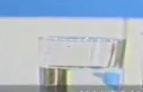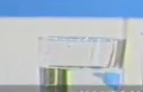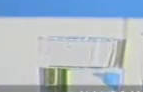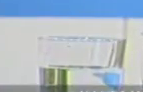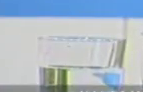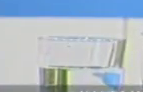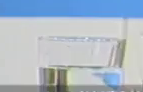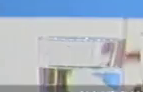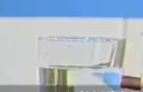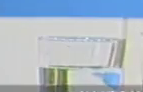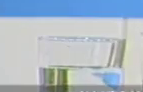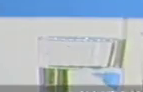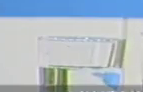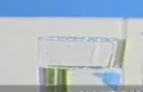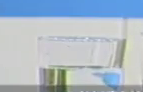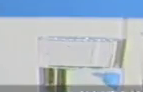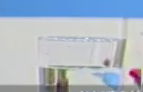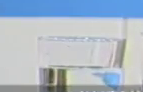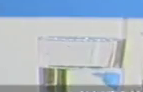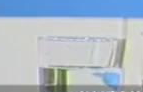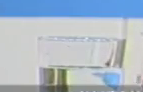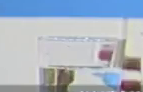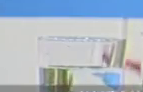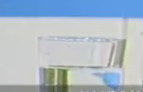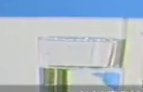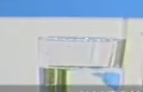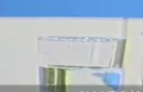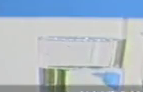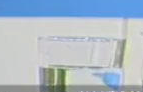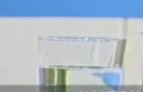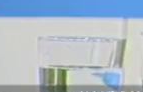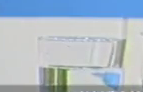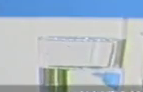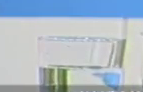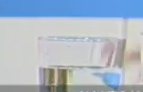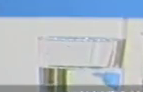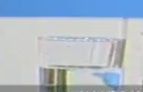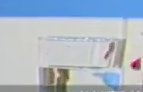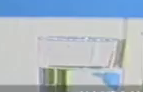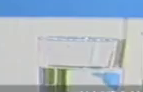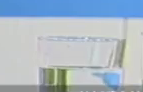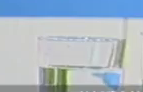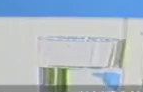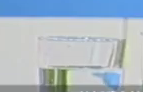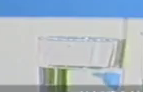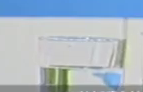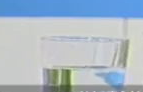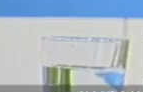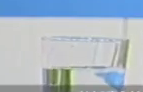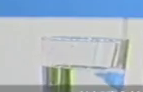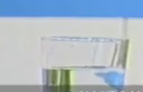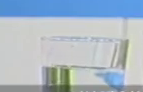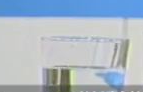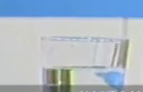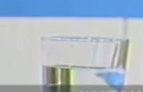muda wake. Kwa hivyo muda ndio huu tena. Watazipata kama hawajakuwa wakizipata. Nimekuja kuambia kwamba zipo. Ziko